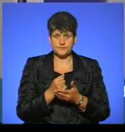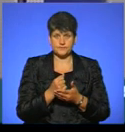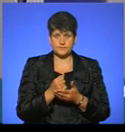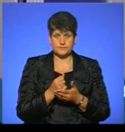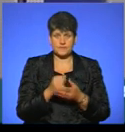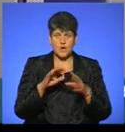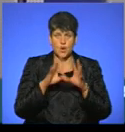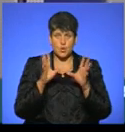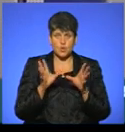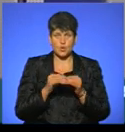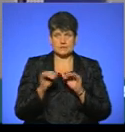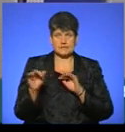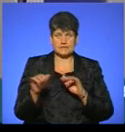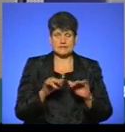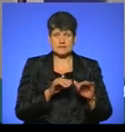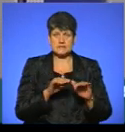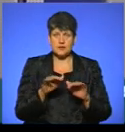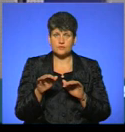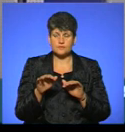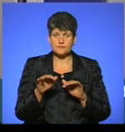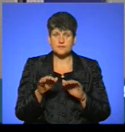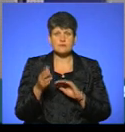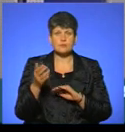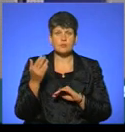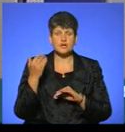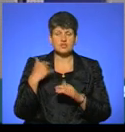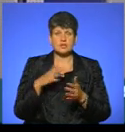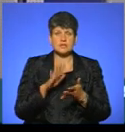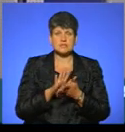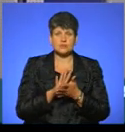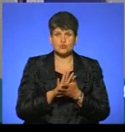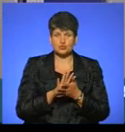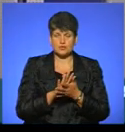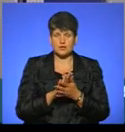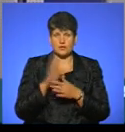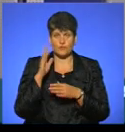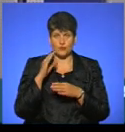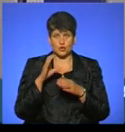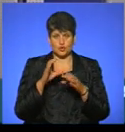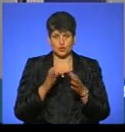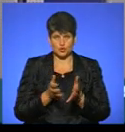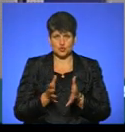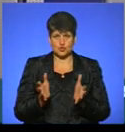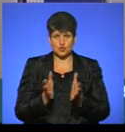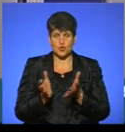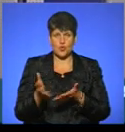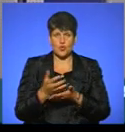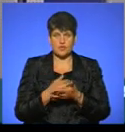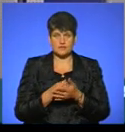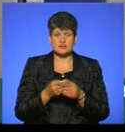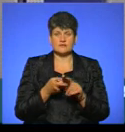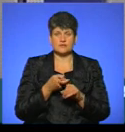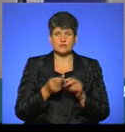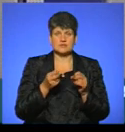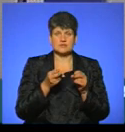комплекс заходів з попередження забруднення водосховища внаслідок скиду дощових